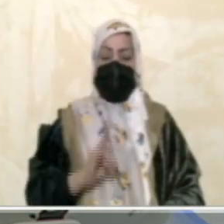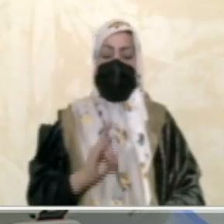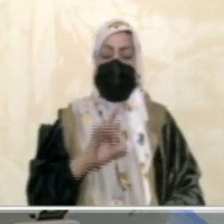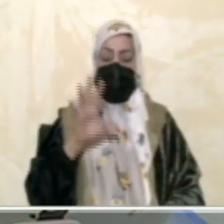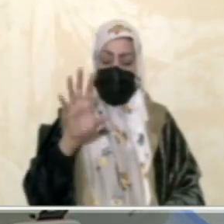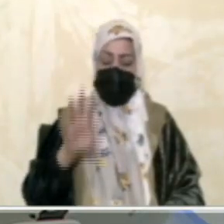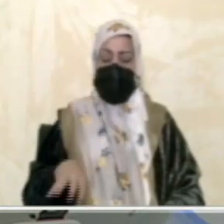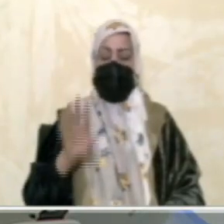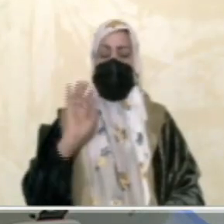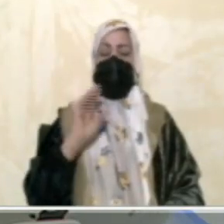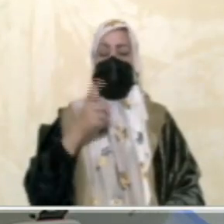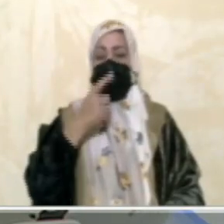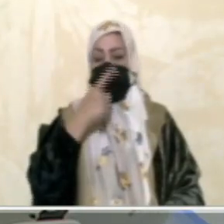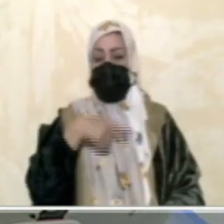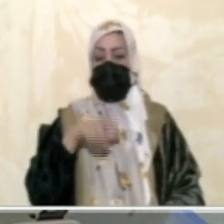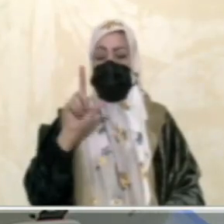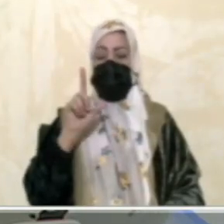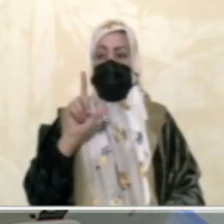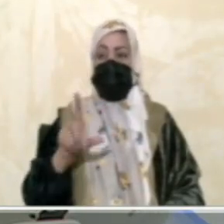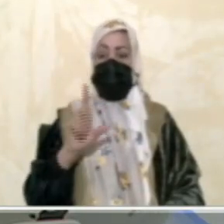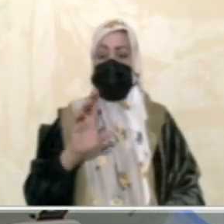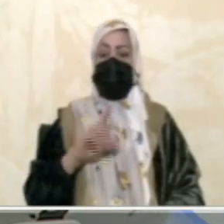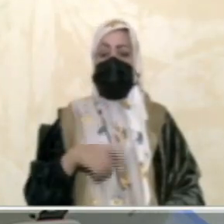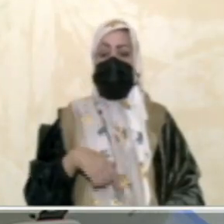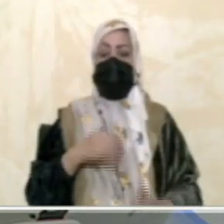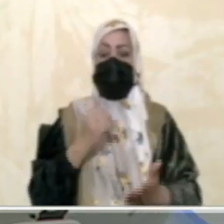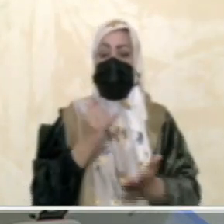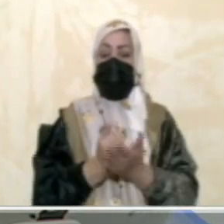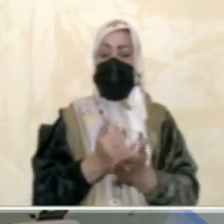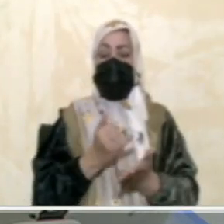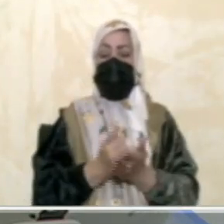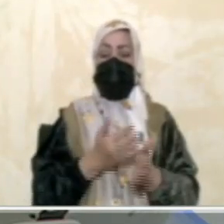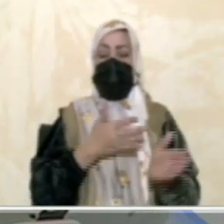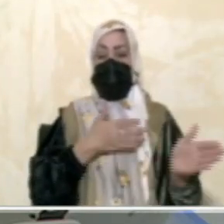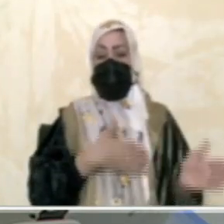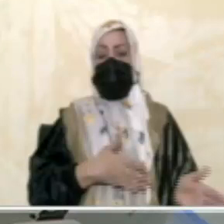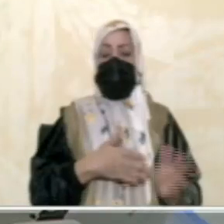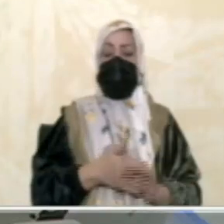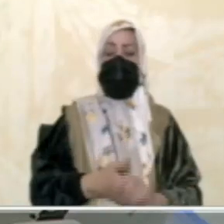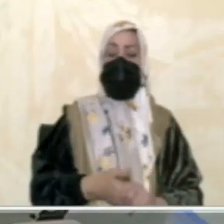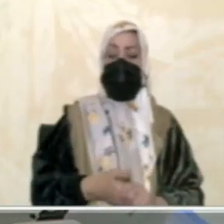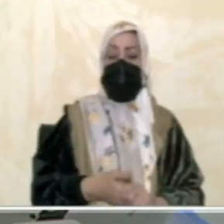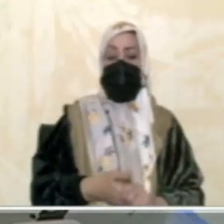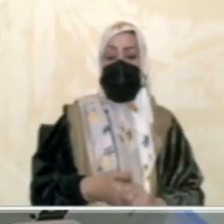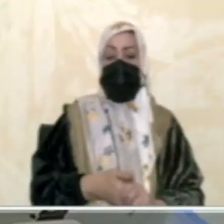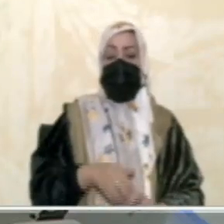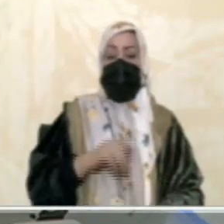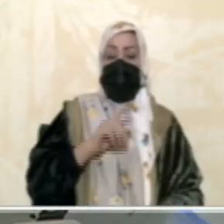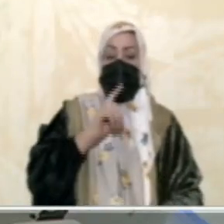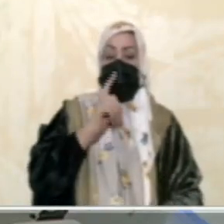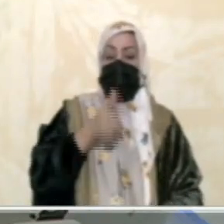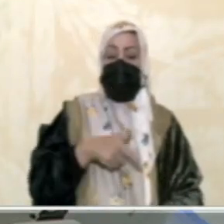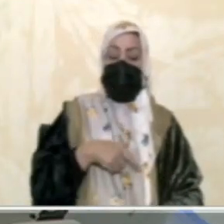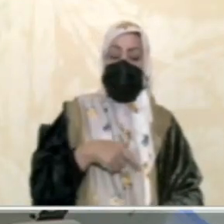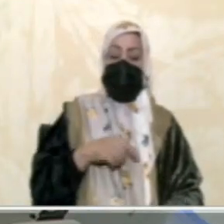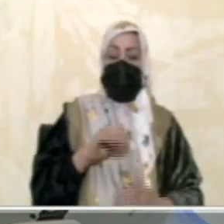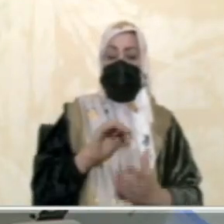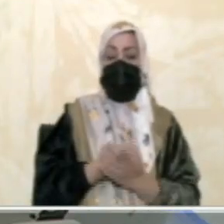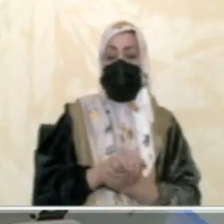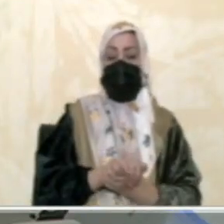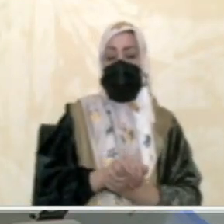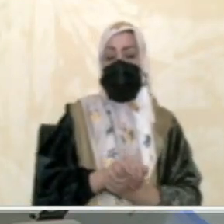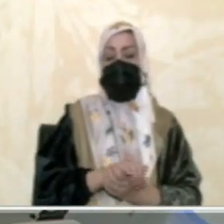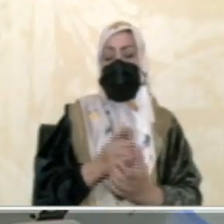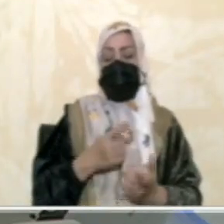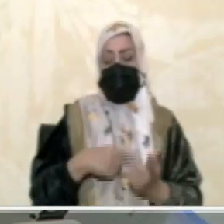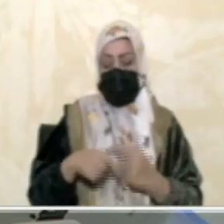عن النبي صلى الله عليه وسلم وورد عن الصحابه ما يفيد ذلك وورد في بعض الاثار حتى قال يعني